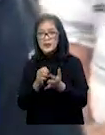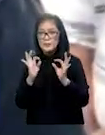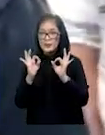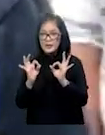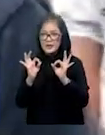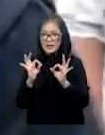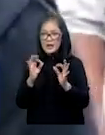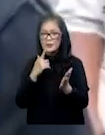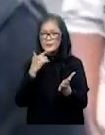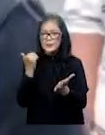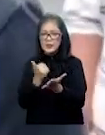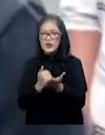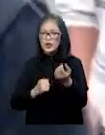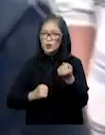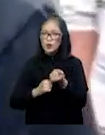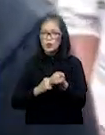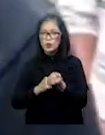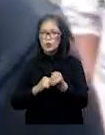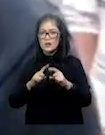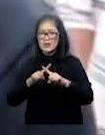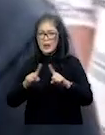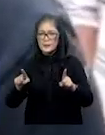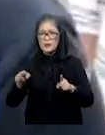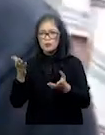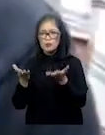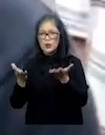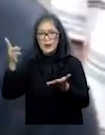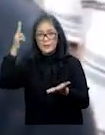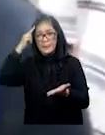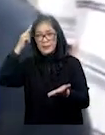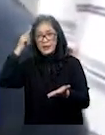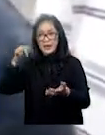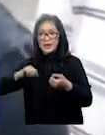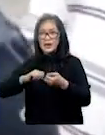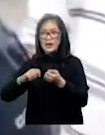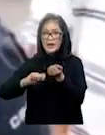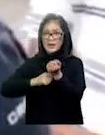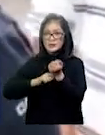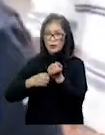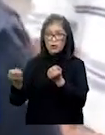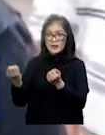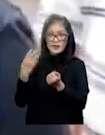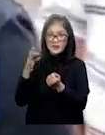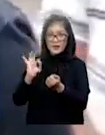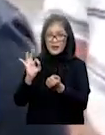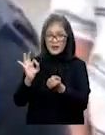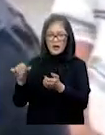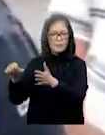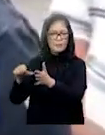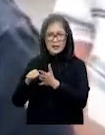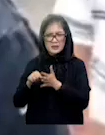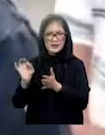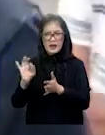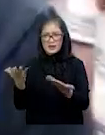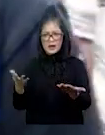Tapi dikarenakan sampai sekarang pihak pemerintah tidak ada titik terangnya mau mengganti rugi kami.